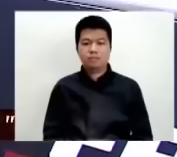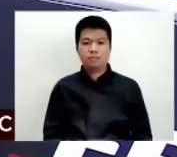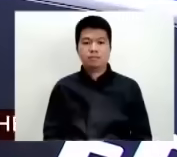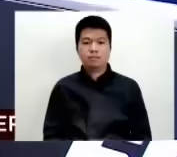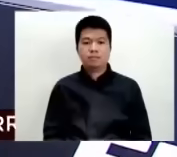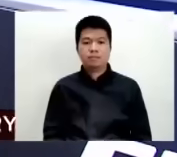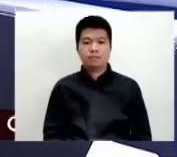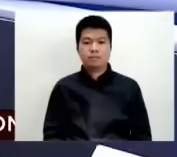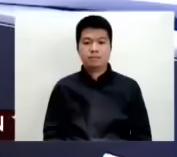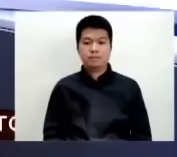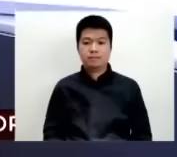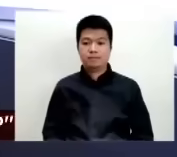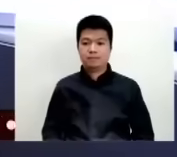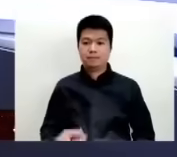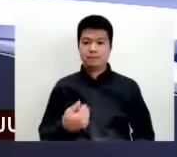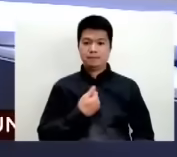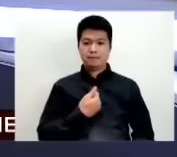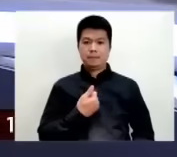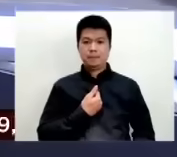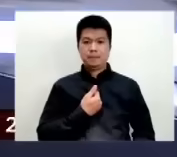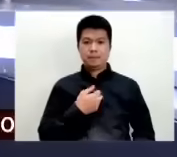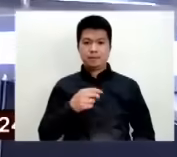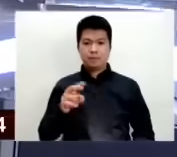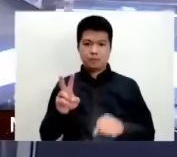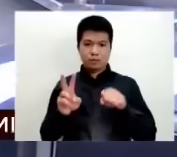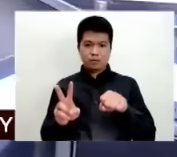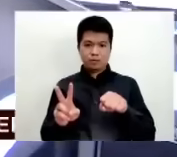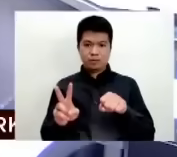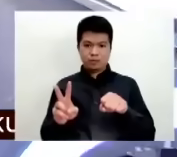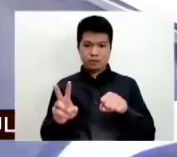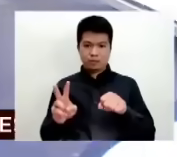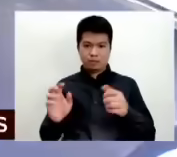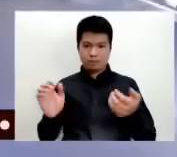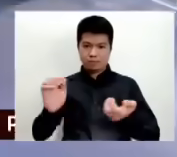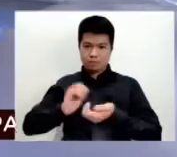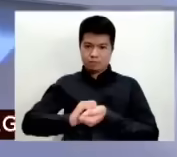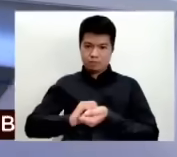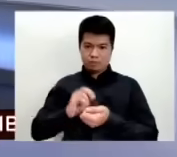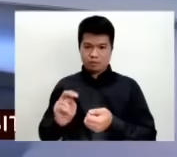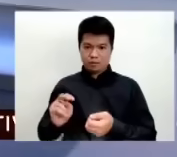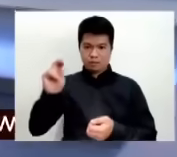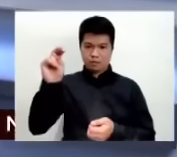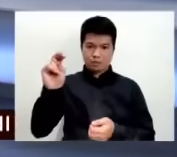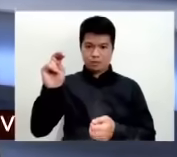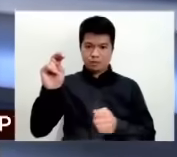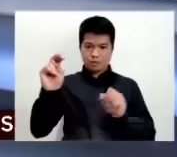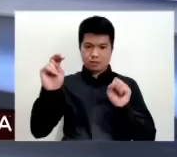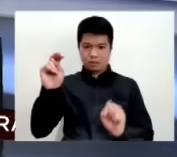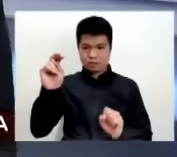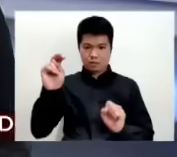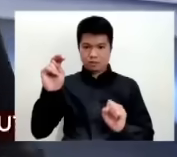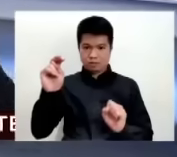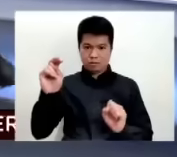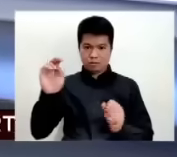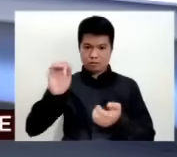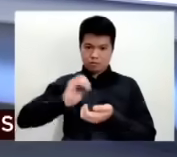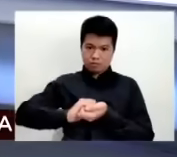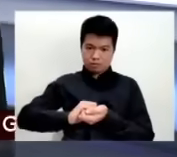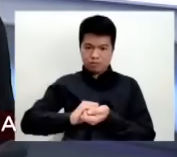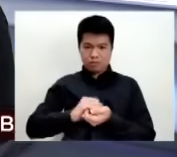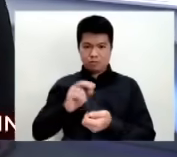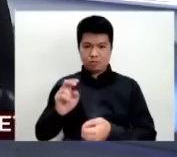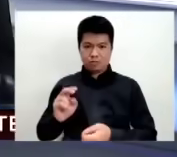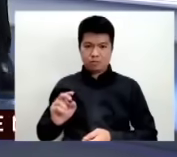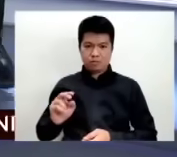ang tawag nila sa kanilang mga sarili noon ay uni team ang pagsasanib pwersa ng hilaga at iyung katimugan ang hilaga lalo na po yung hilagang